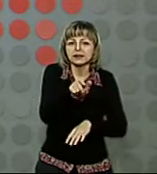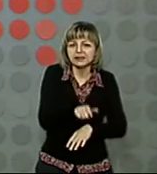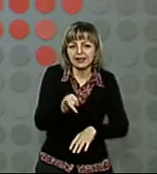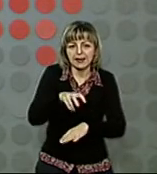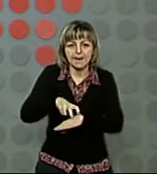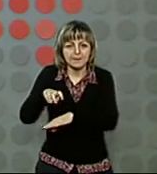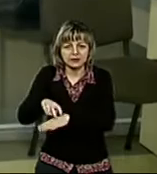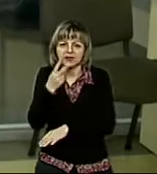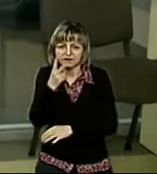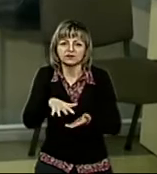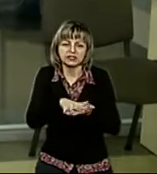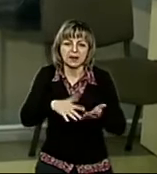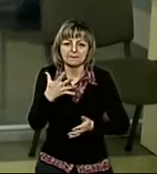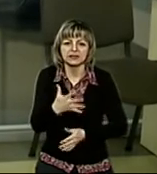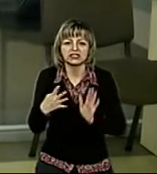дивіться далі.